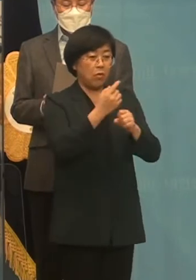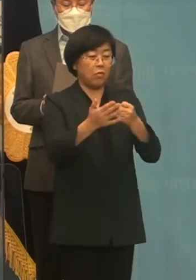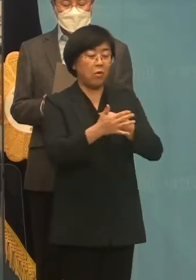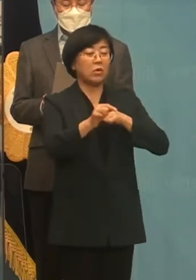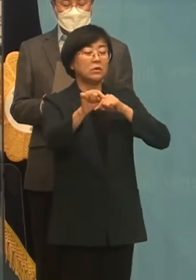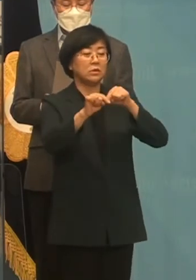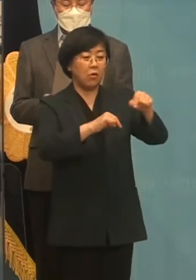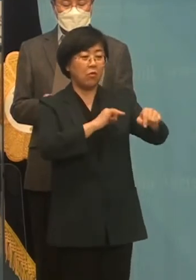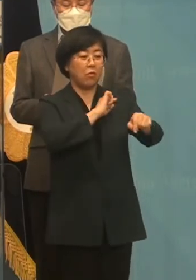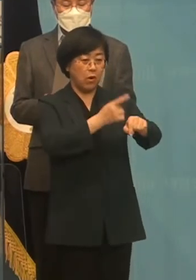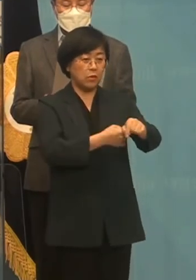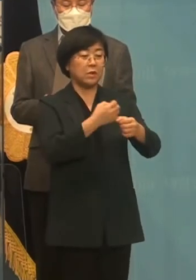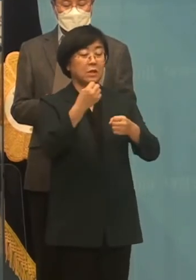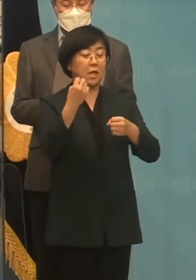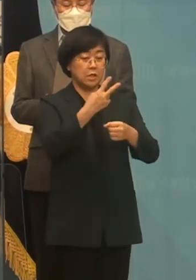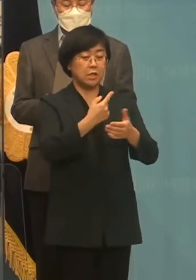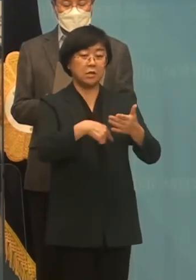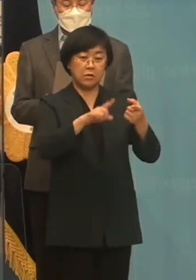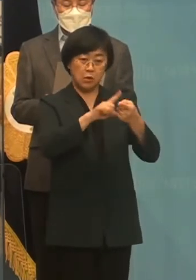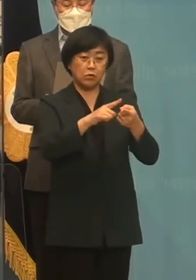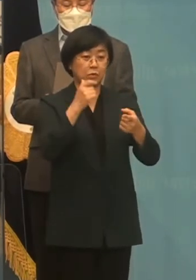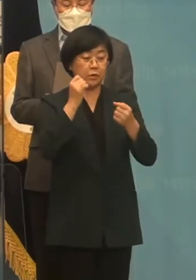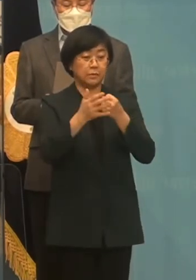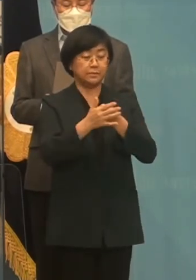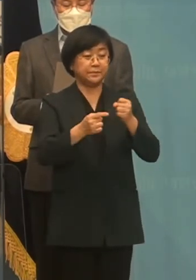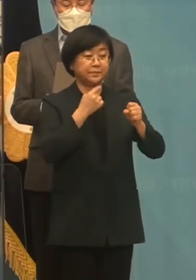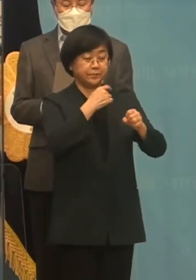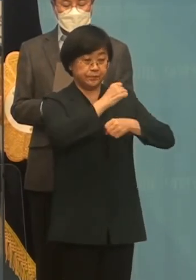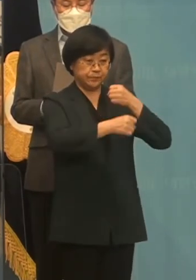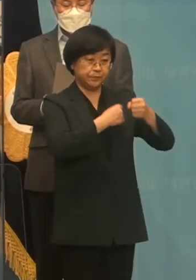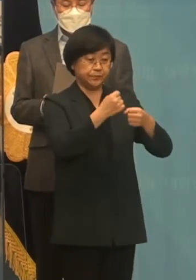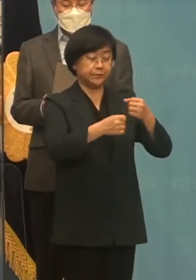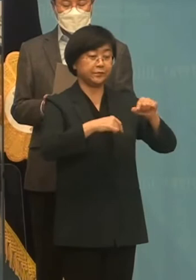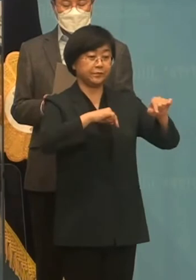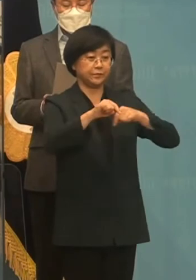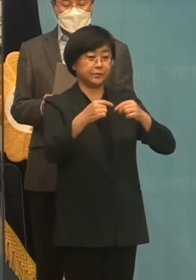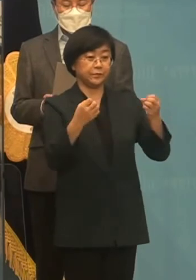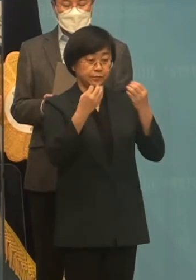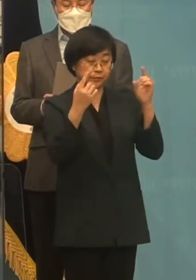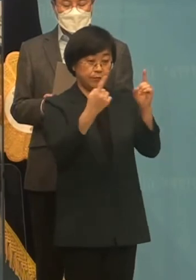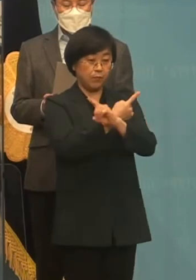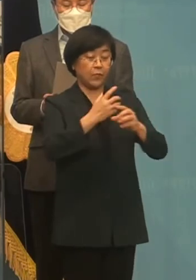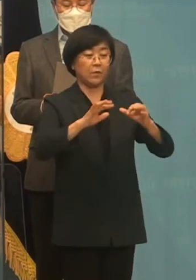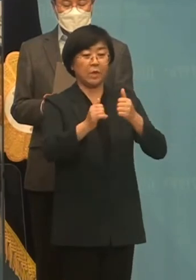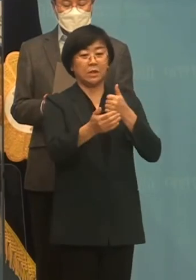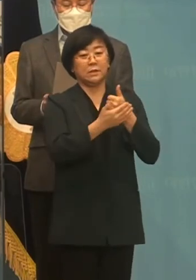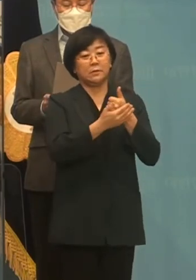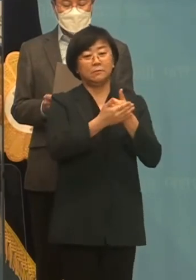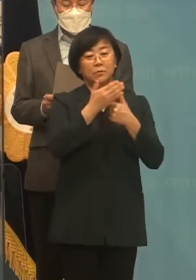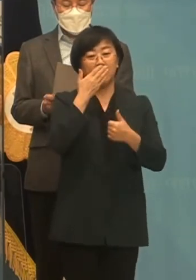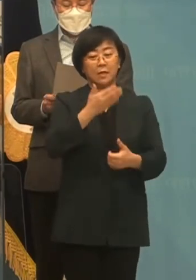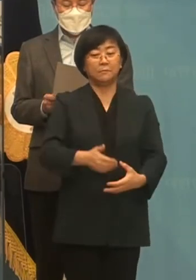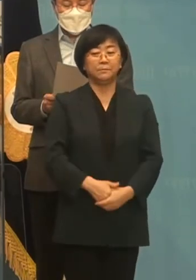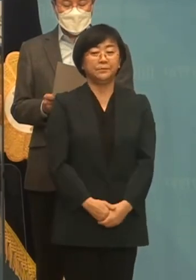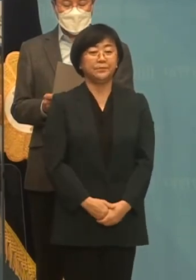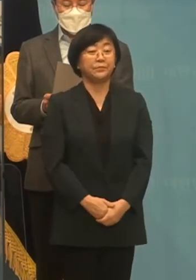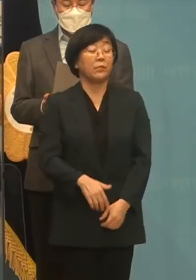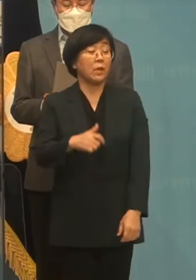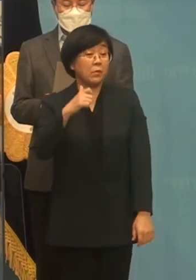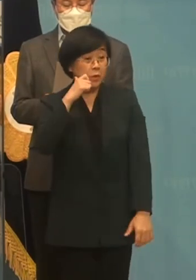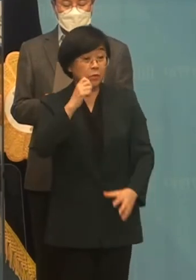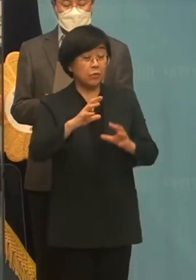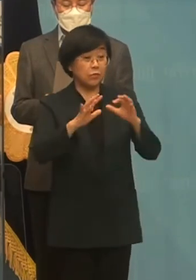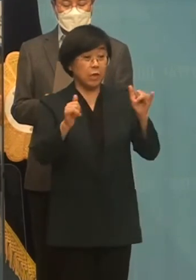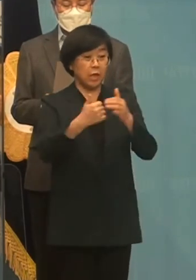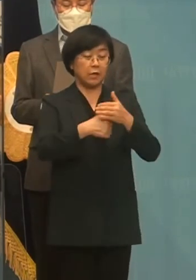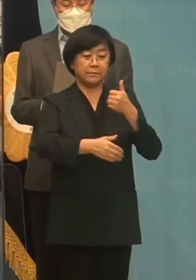정권 재창출도 없습니다. 민주당이 정치를 개혁하면 국민께서도 지지를 보내주실 것이고 하지 못하면